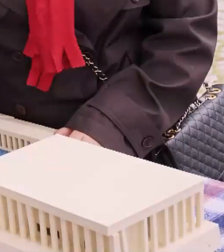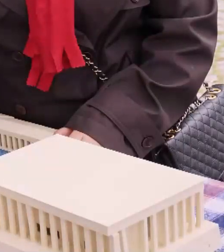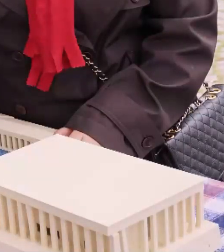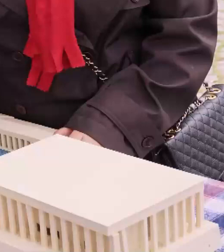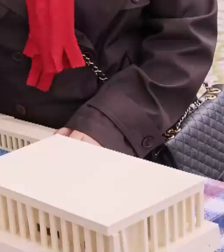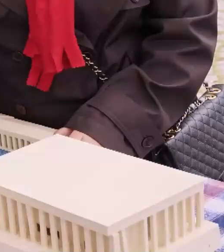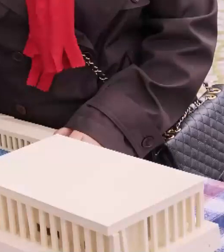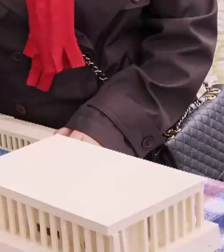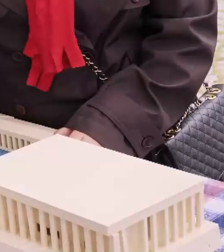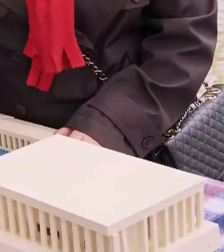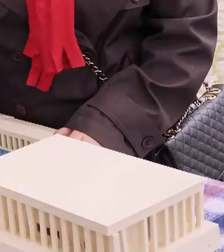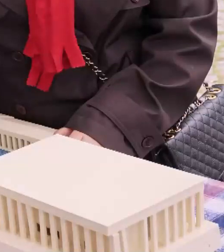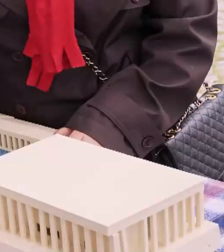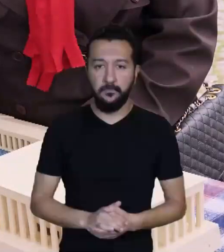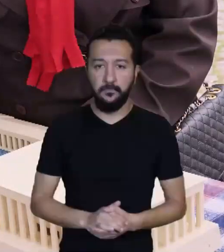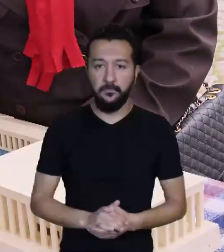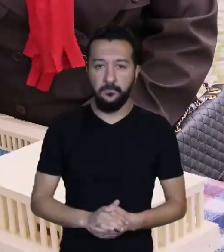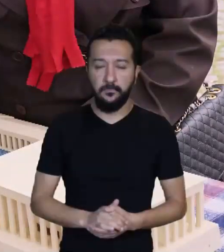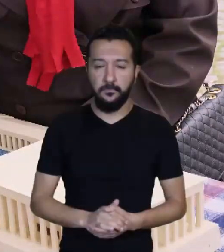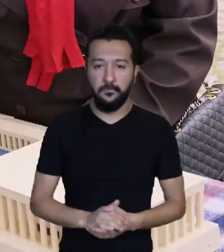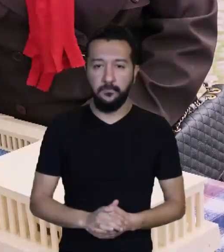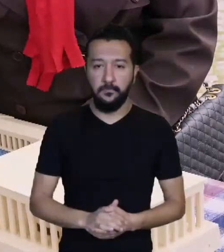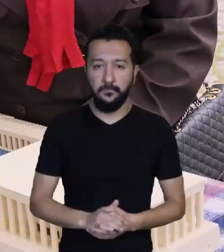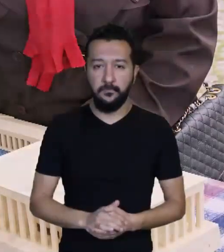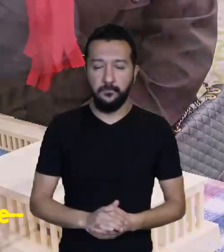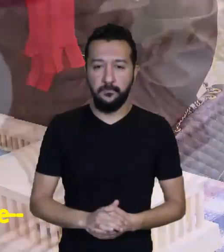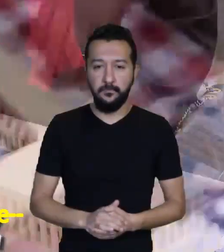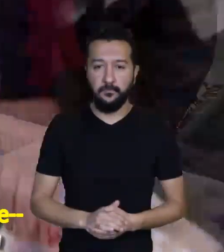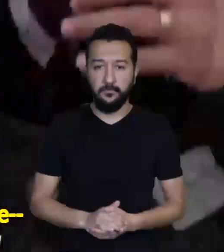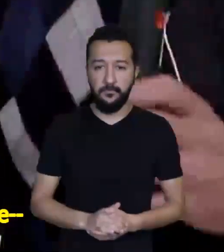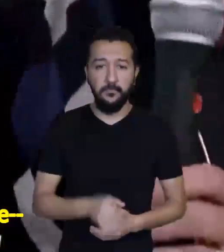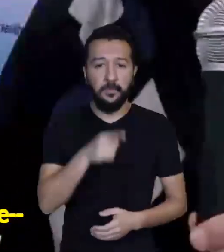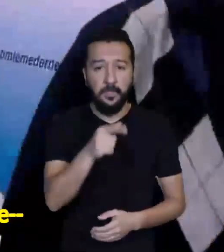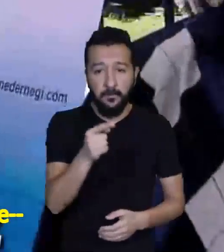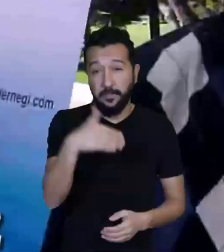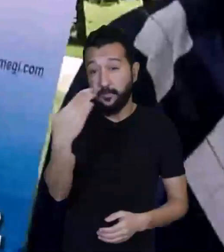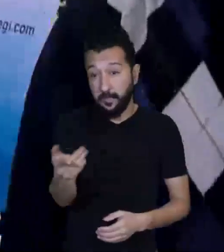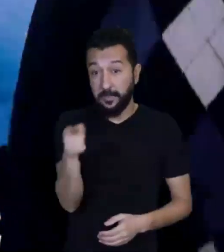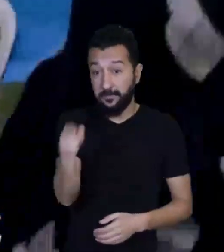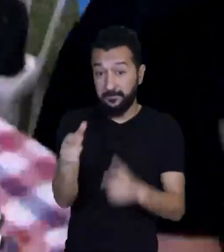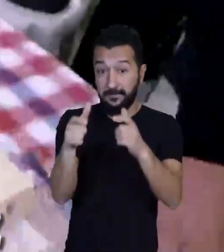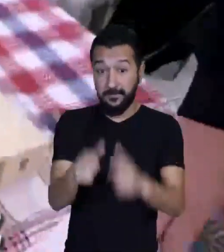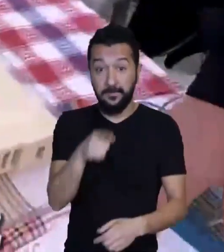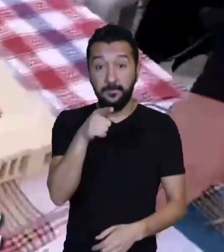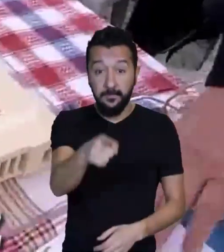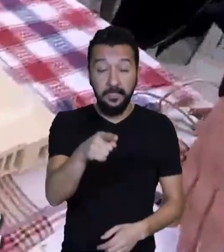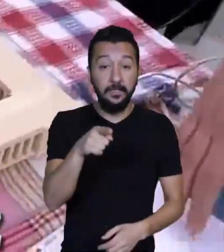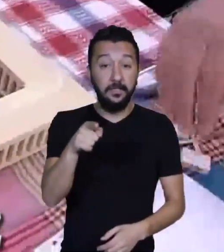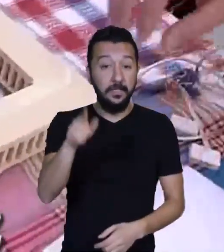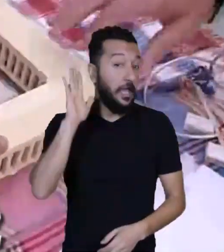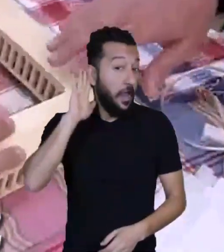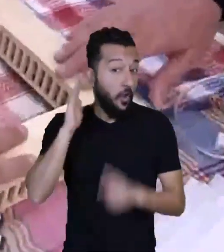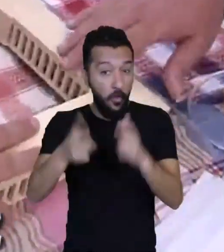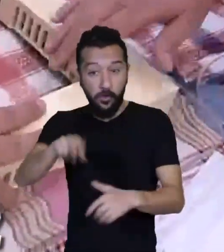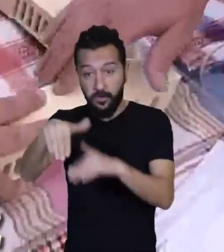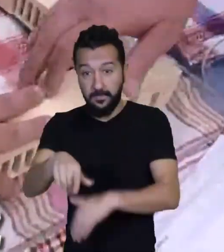tutarak yardımcı oluyor. Sarışın orta yaşlı bir kadın da özgürlük heykeline bakıyor. Uygun Yılmaz. Bu arada İsmet Önlü şeydi mezarı.